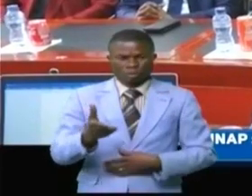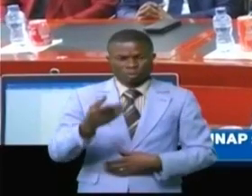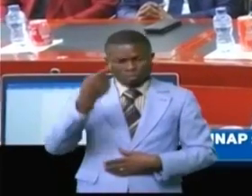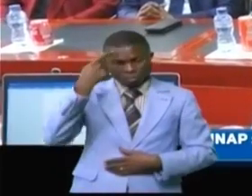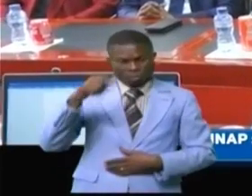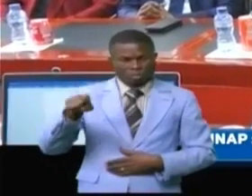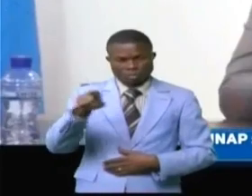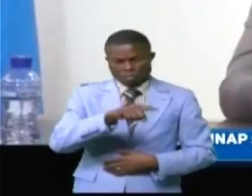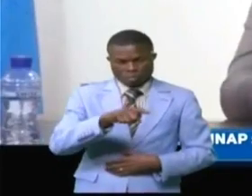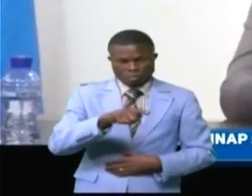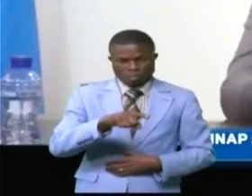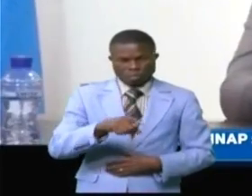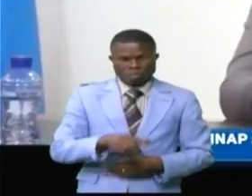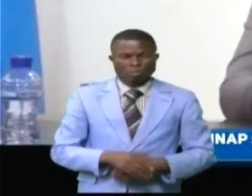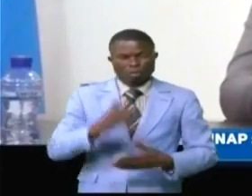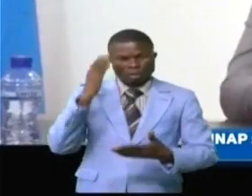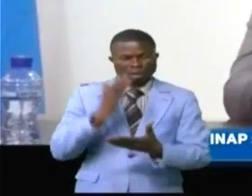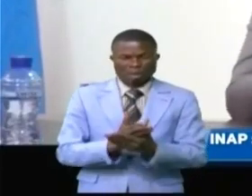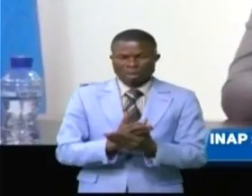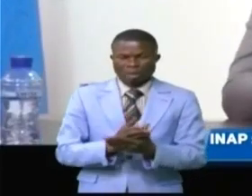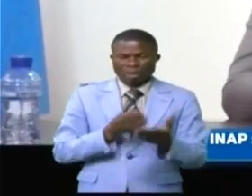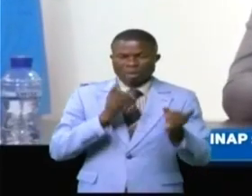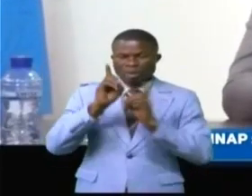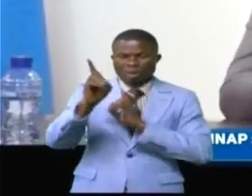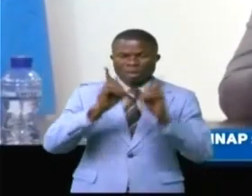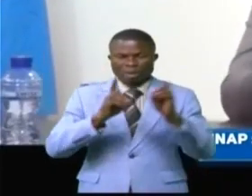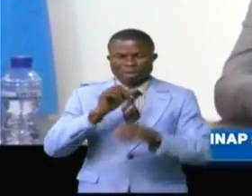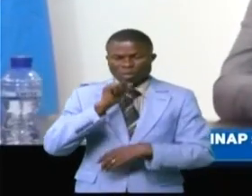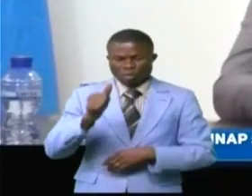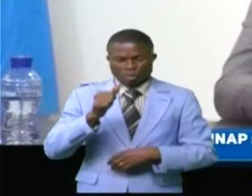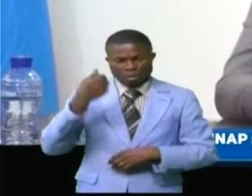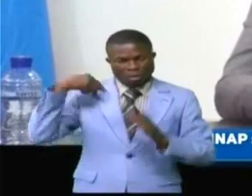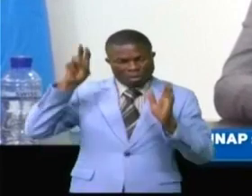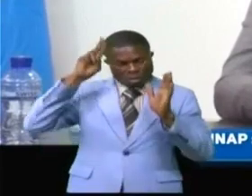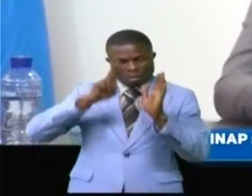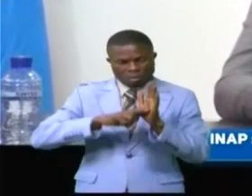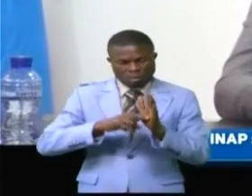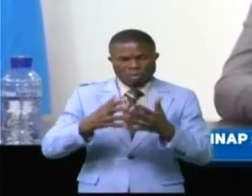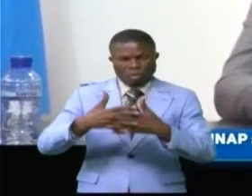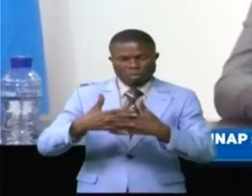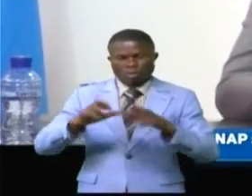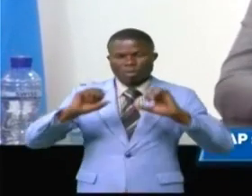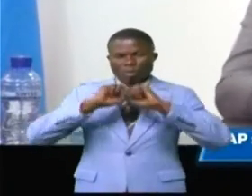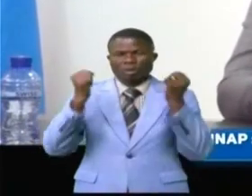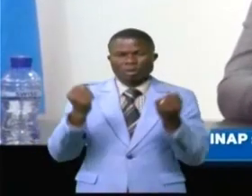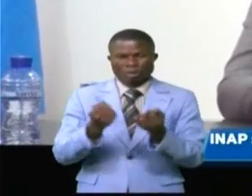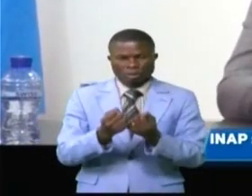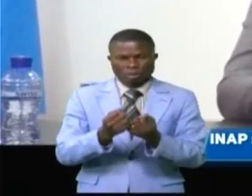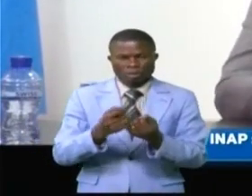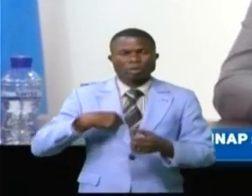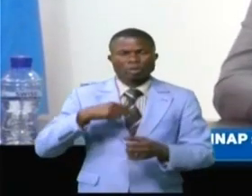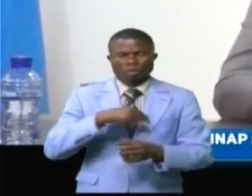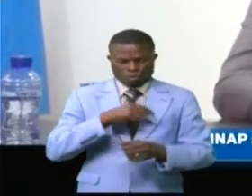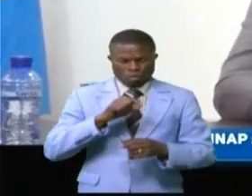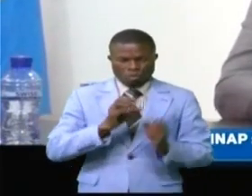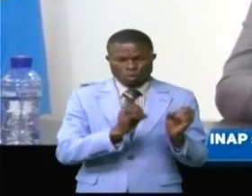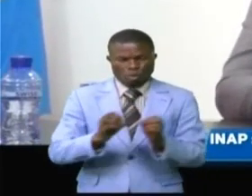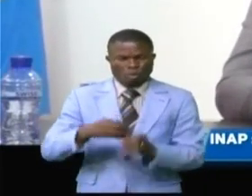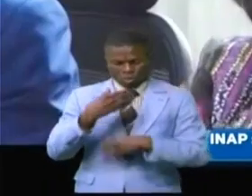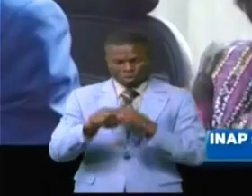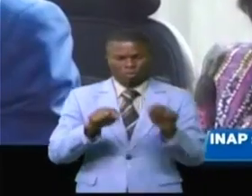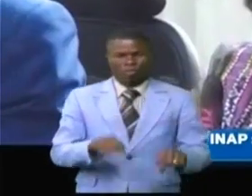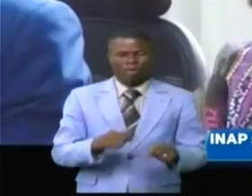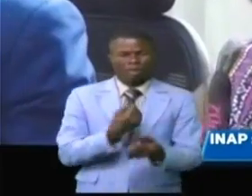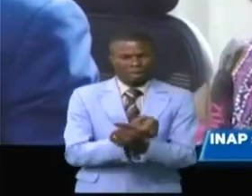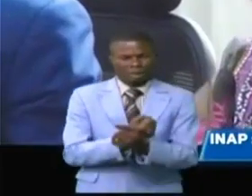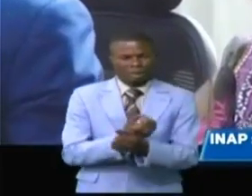jamais rompre le fil du dialogue entre le gouvernement et les partenaires sociaux. Et c'est ce que nous avons toujours suivi